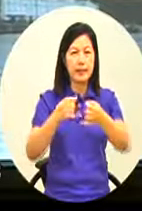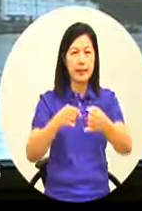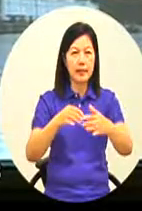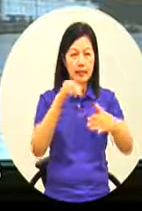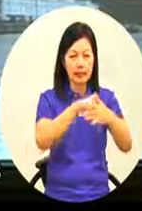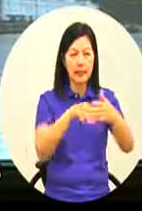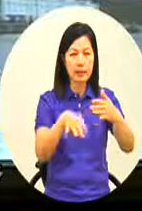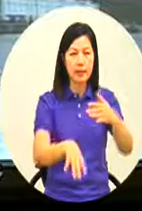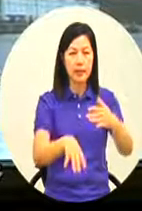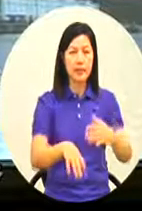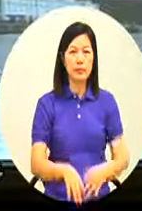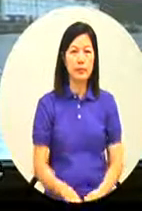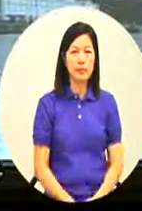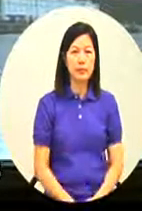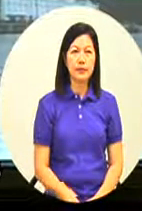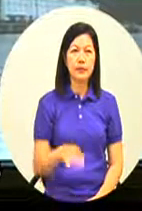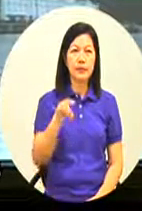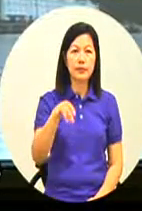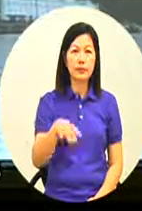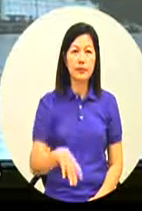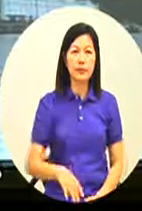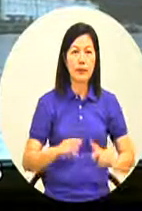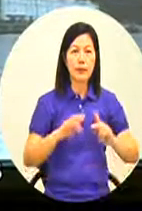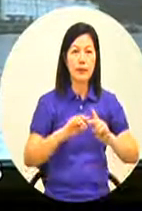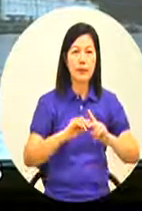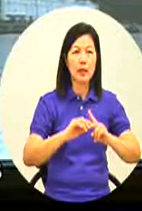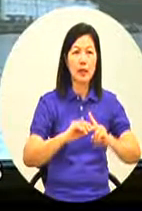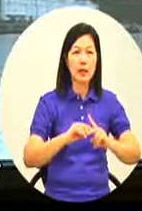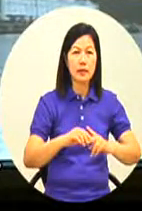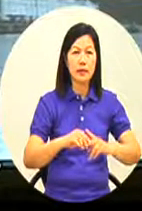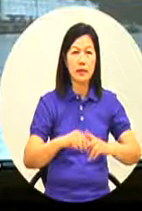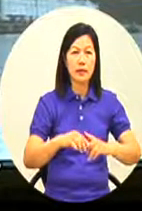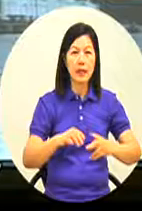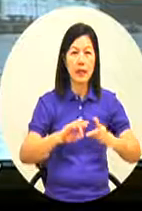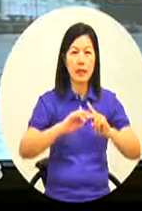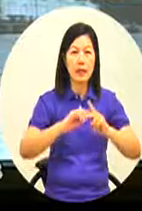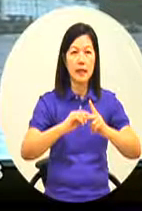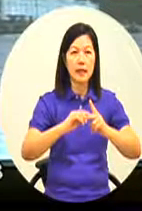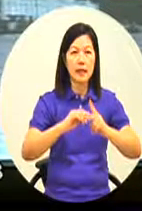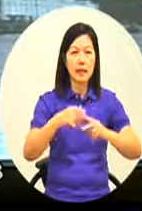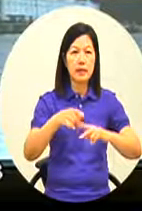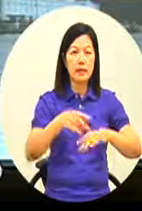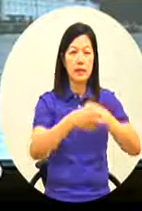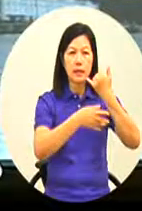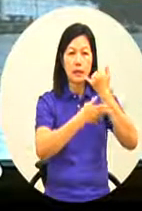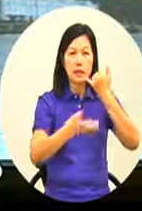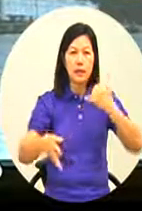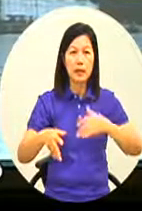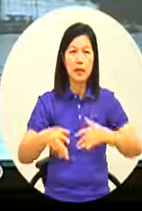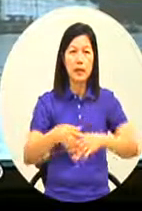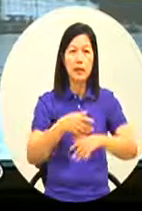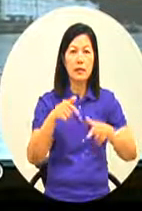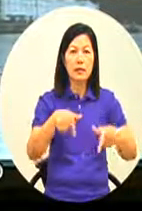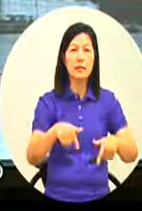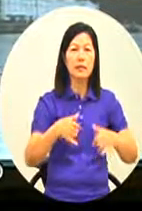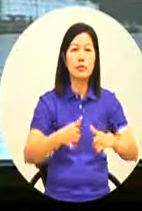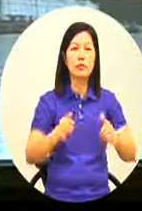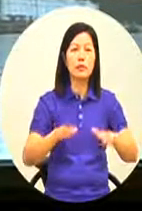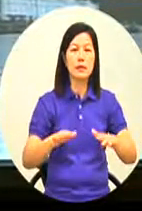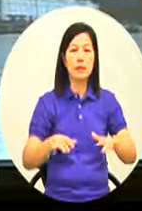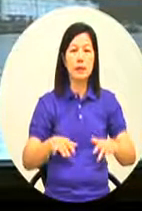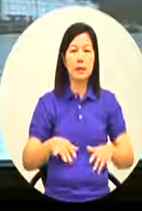目前是在我们河西路那边。那简单来说，过去这边就是现在的邓丽君纪念馆，那已